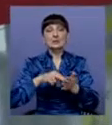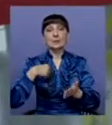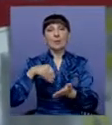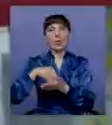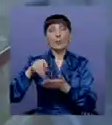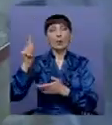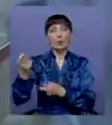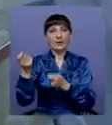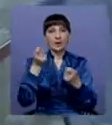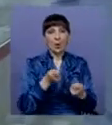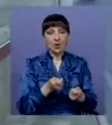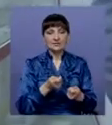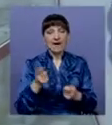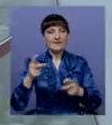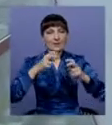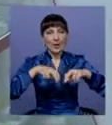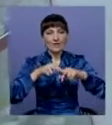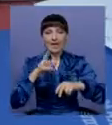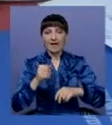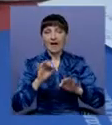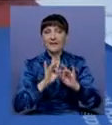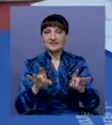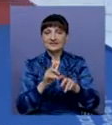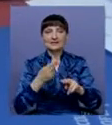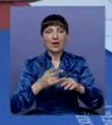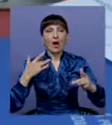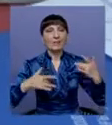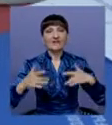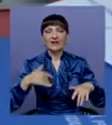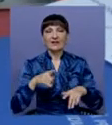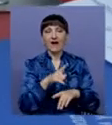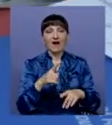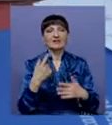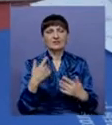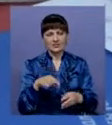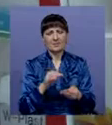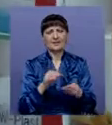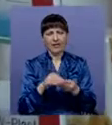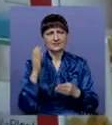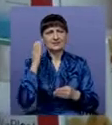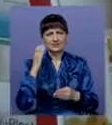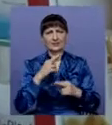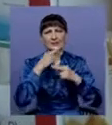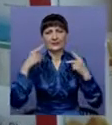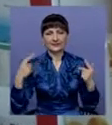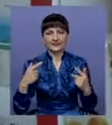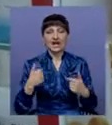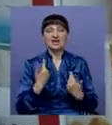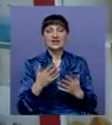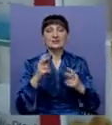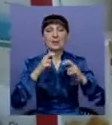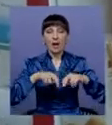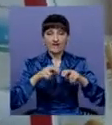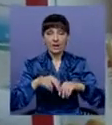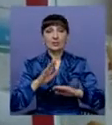у поставщика. Ревизоры, в свою очередь, пояснили. Такое оправдание они слышат не в первый раз. Не знаю, ацикловир сейчас мы проверим. Ага.